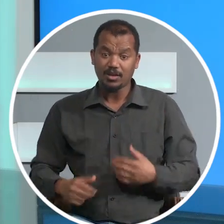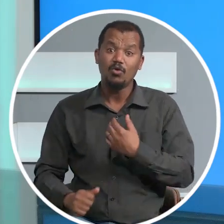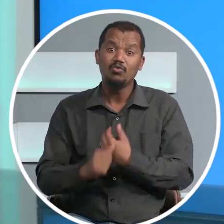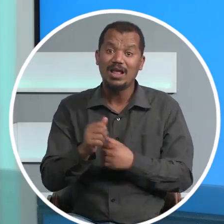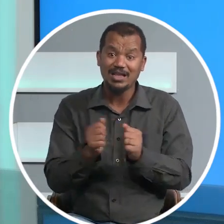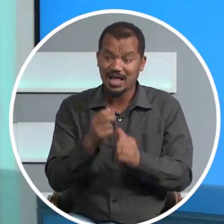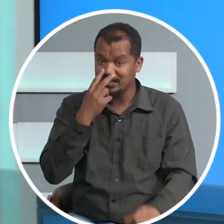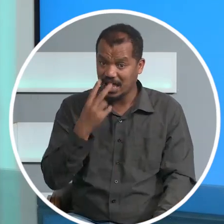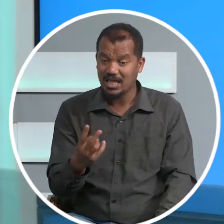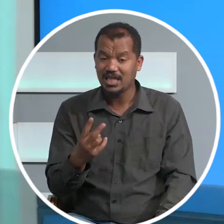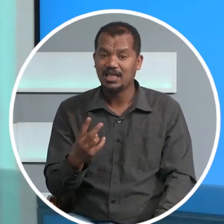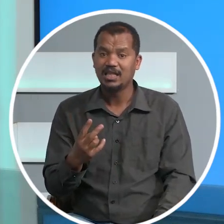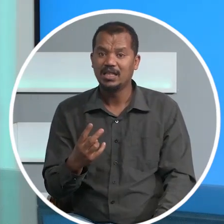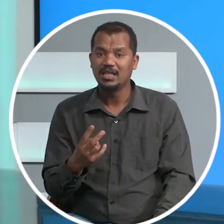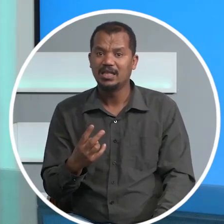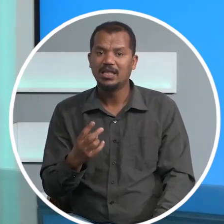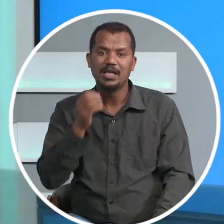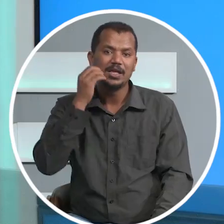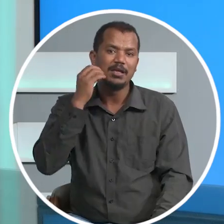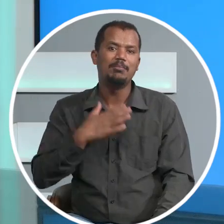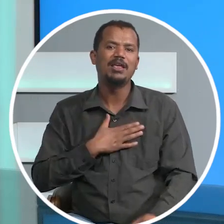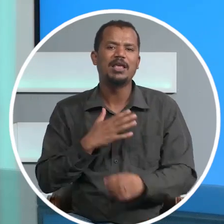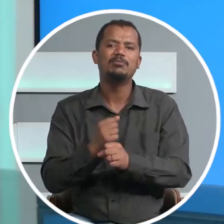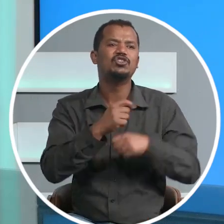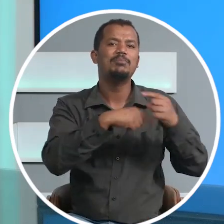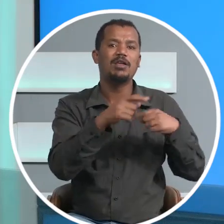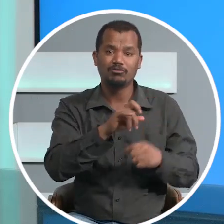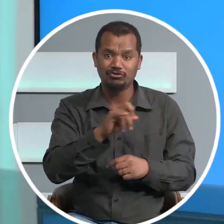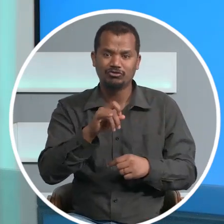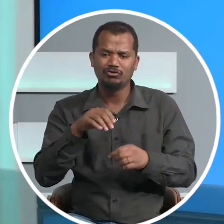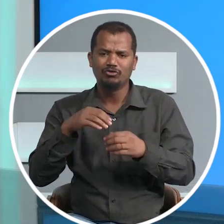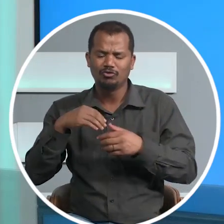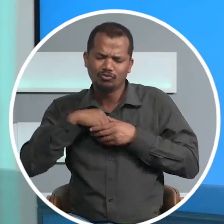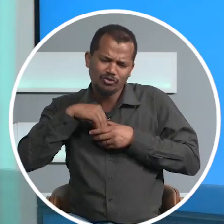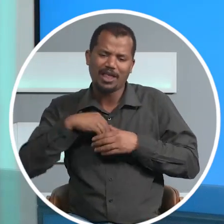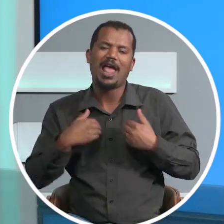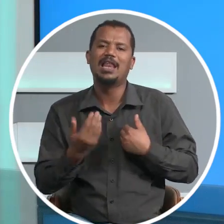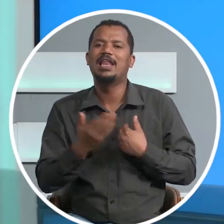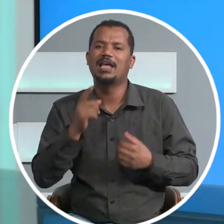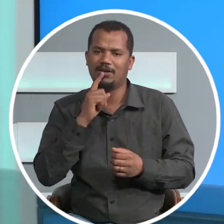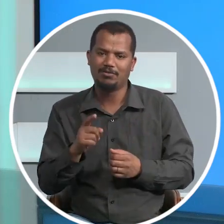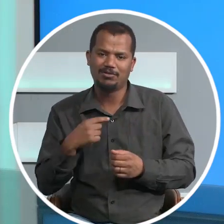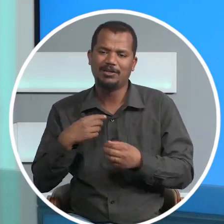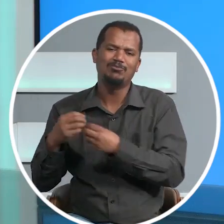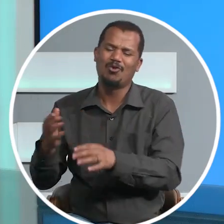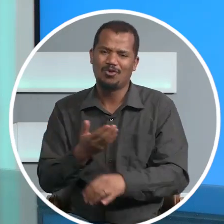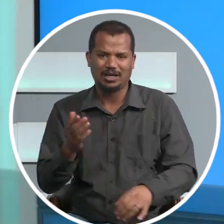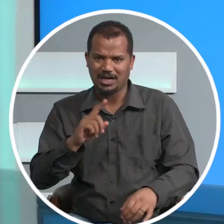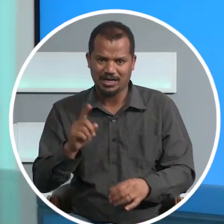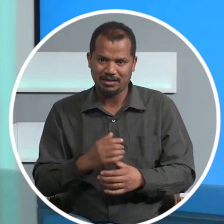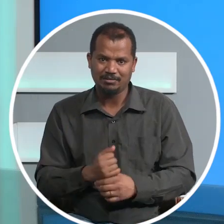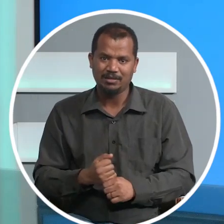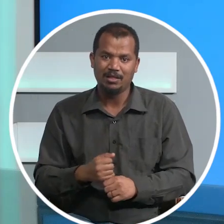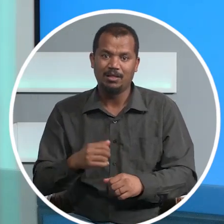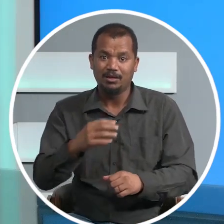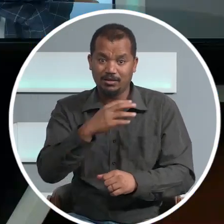ጉዳት ጋር የተነሳውን ነገር ስመለከተው እኔ ቤቴም ይዤው የሚሄደው ነገር እንጂ ውስጥ ያለ ነገር ነው እና እንዲህ የምተወው ነገር አይደለም።